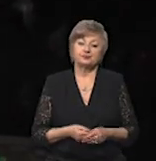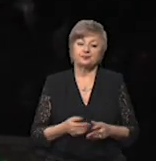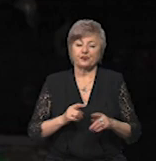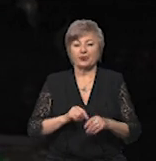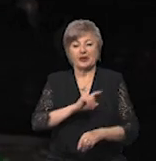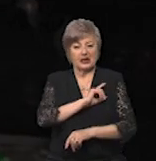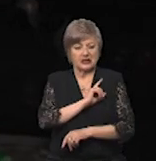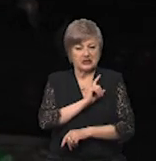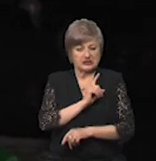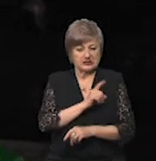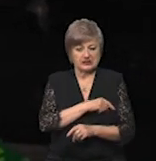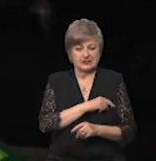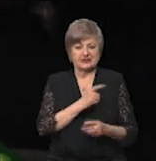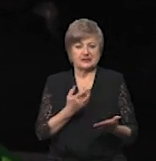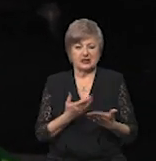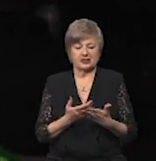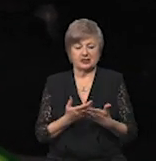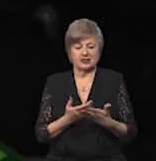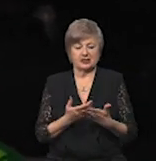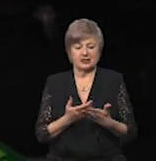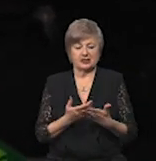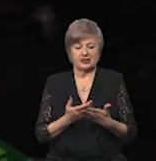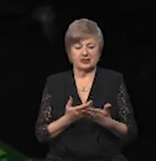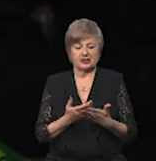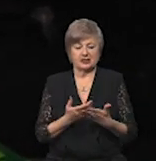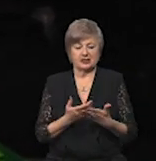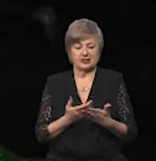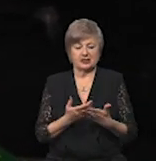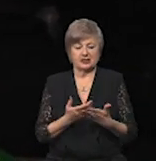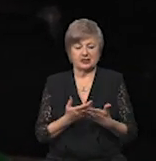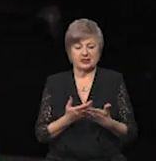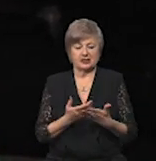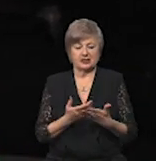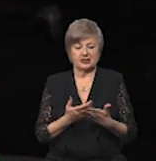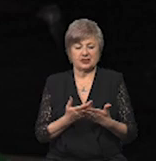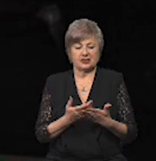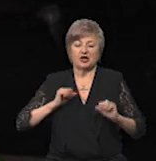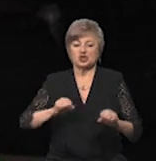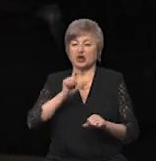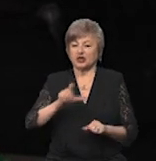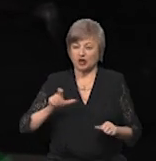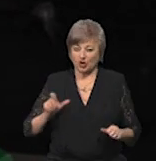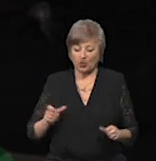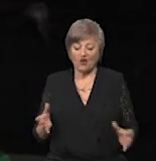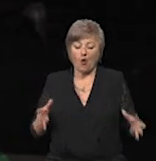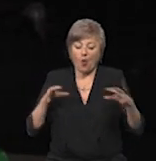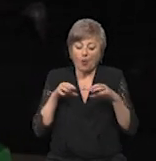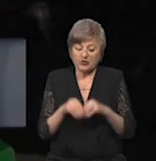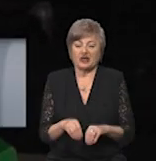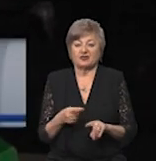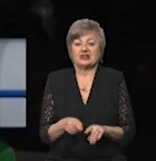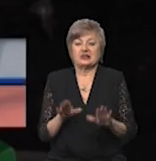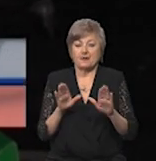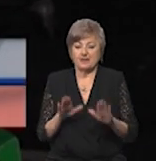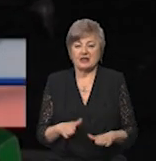місто, яке стало дуже об'єднуючим пунктом всіх наших героїв, і при тому об'єднані цим містом,